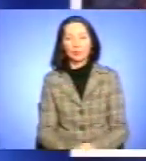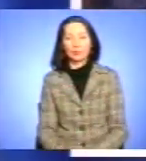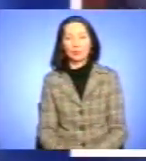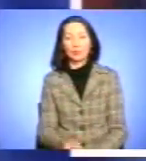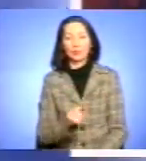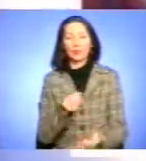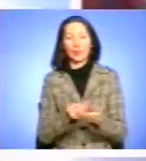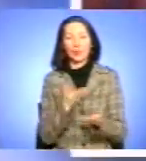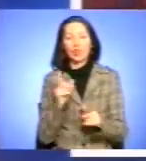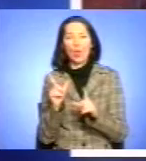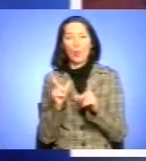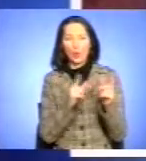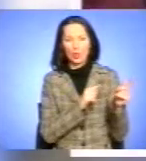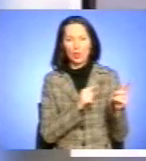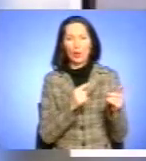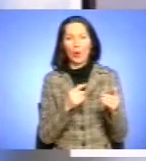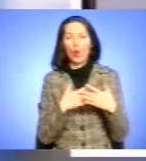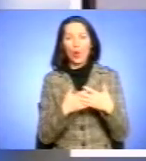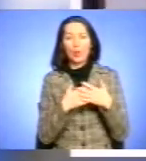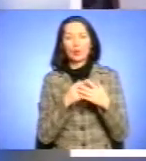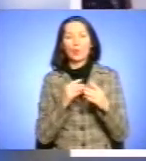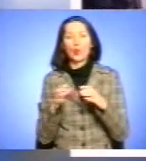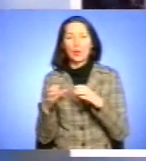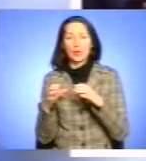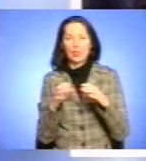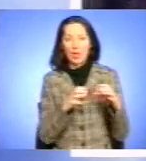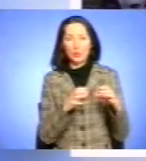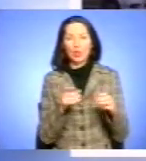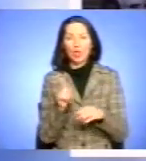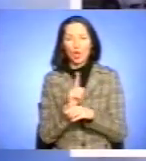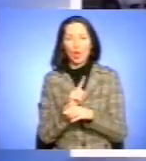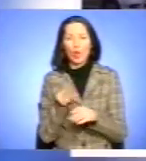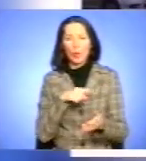Чи подорожчає проїзд у громадському транспорті у Тернополі?